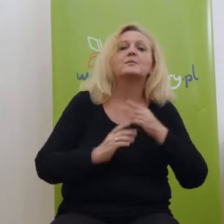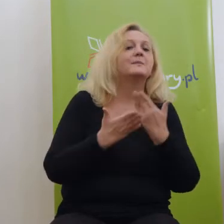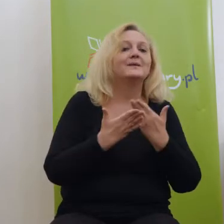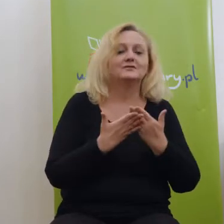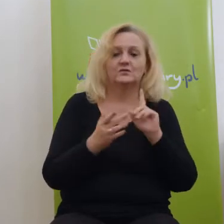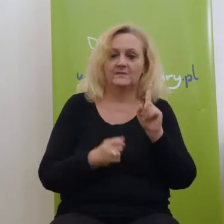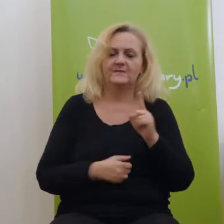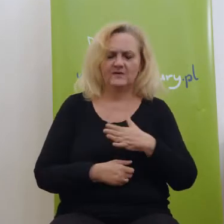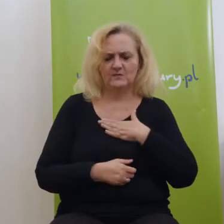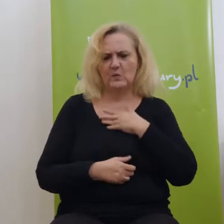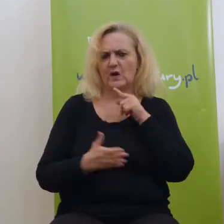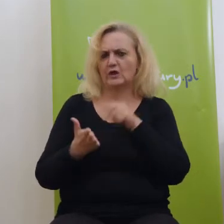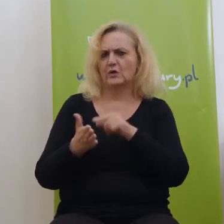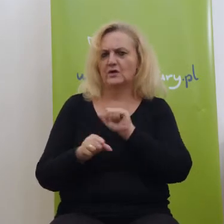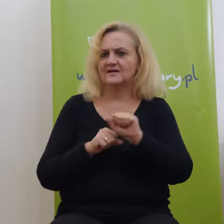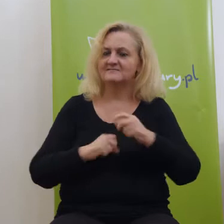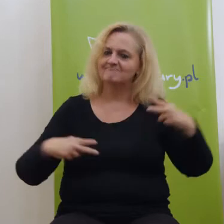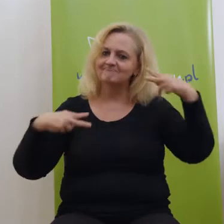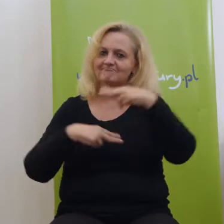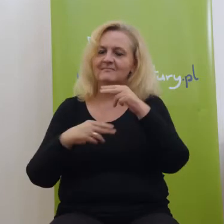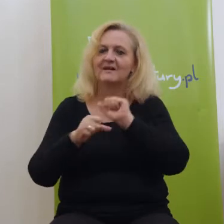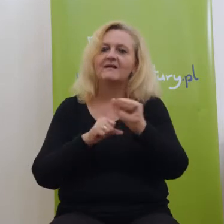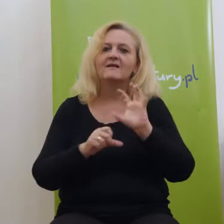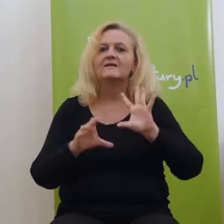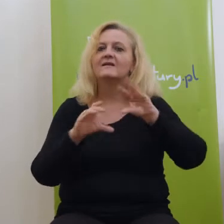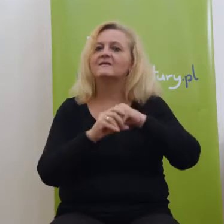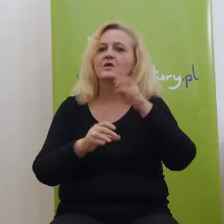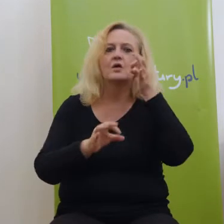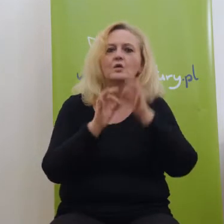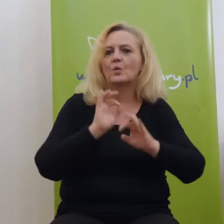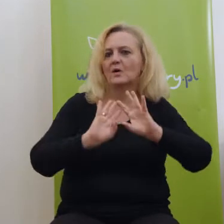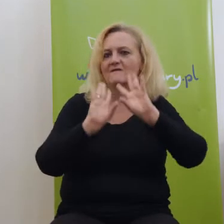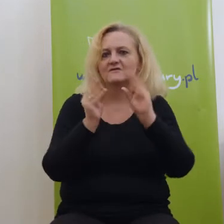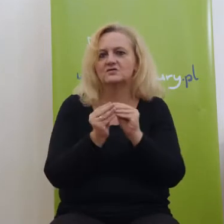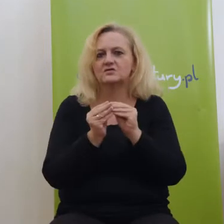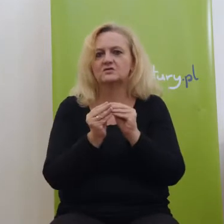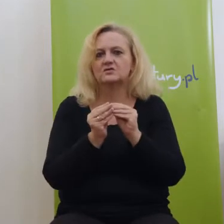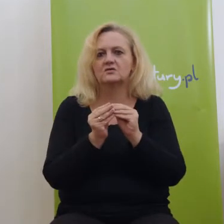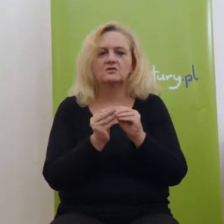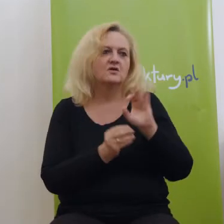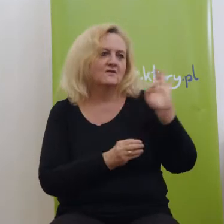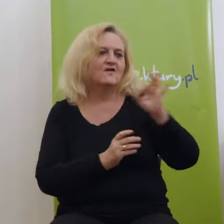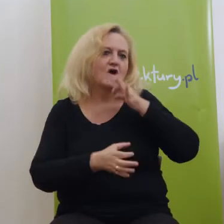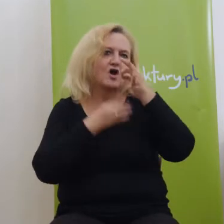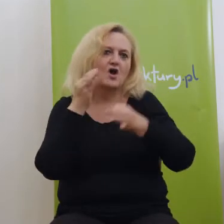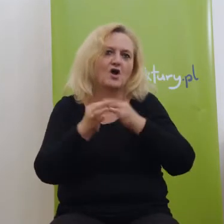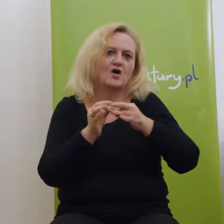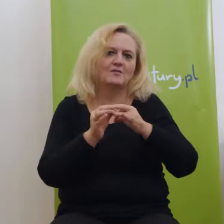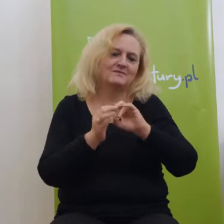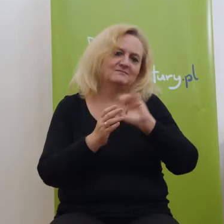dlatego, że wydaje mi się, że w tym fragmencie jest zawarte dokładnie wszystko to, co jest w twojej powieści. To